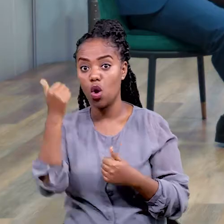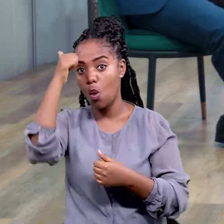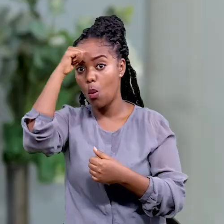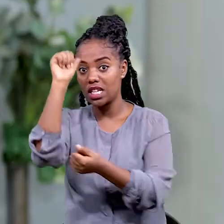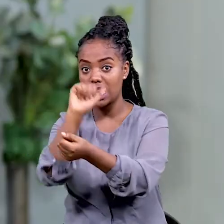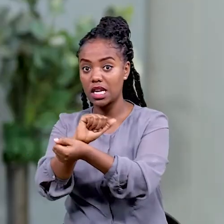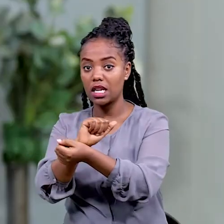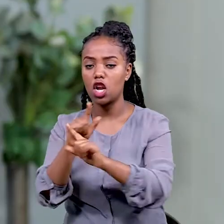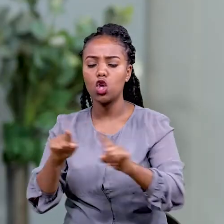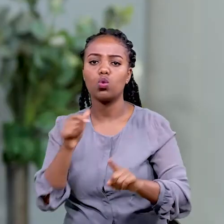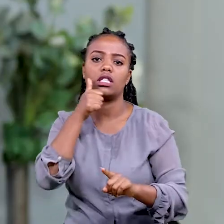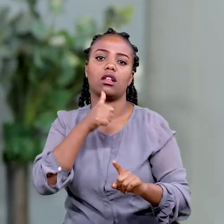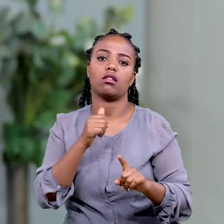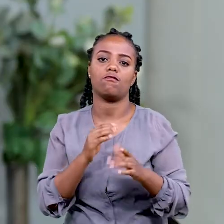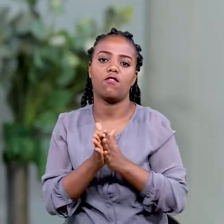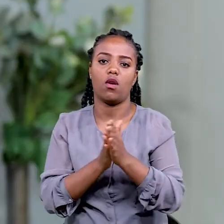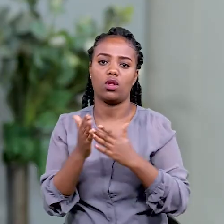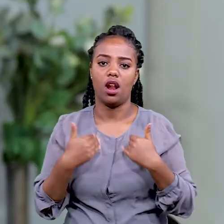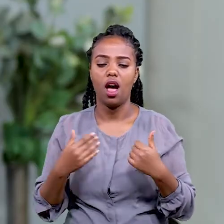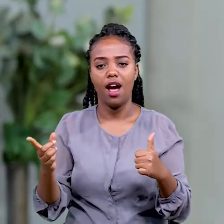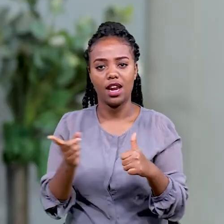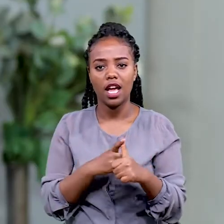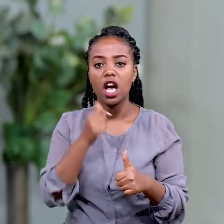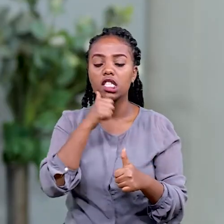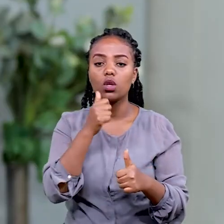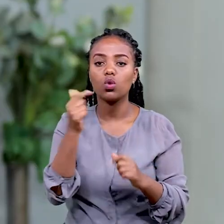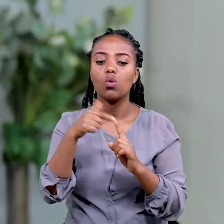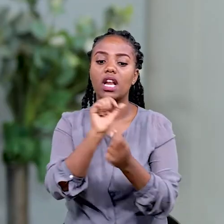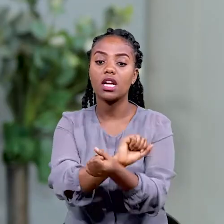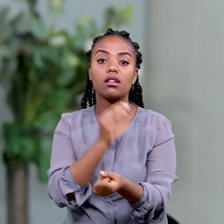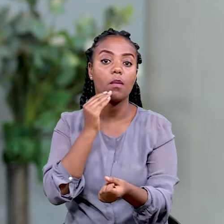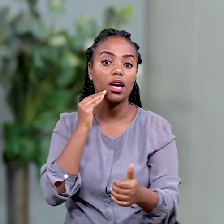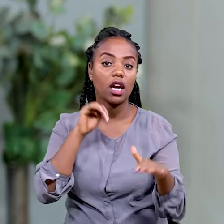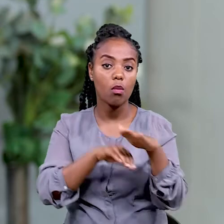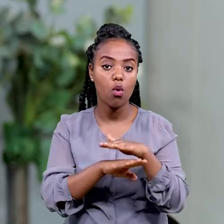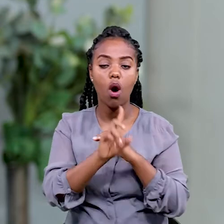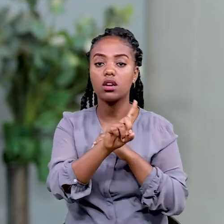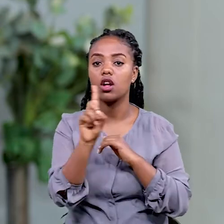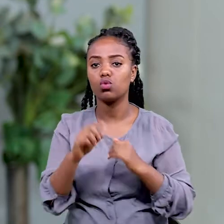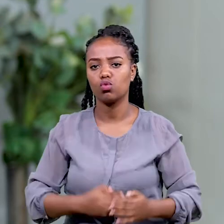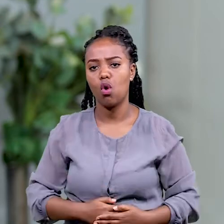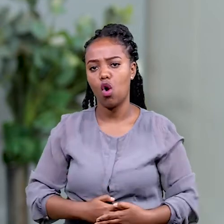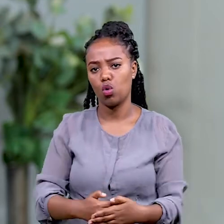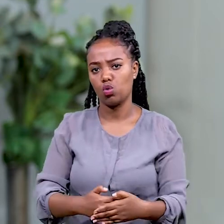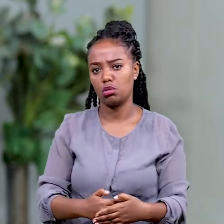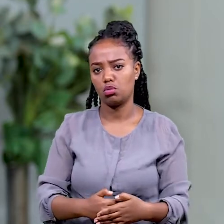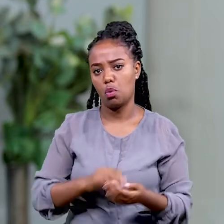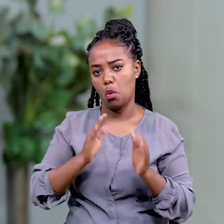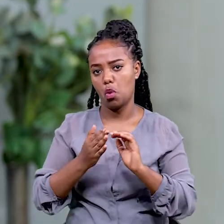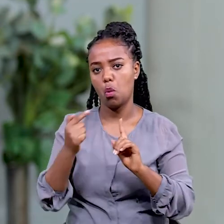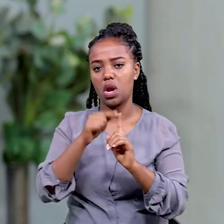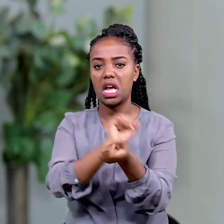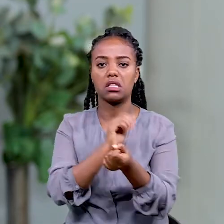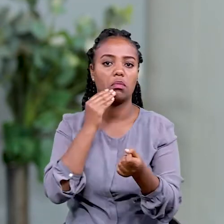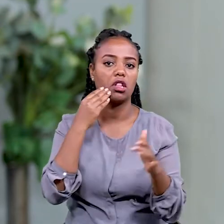ወንዶች የሚለዩቸው አንደኛ ሴቶች ወደ ማረሚያ ቤት ሲገቡ አንዳንዶቹ እርጉዞ ነው ወደ ማረሚያ